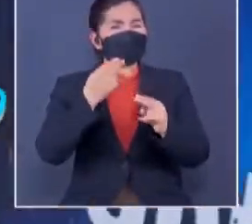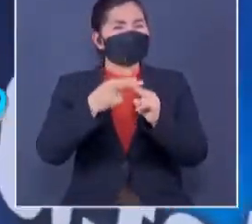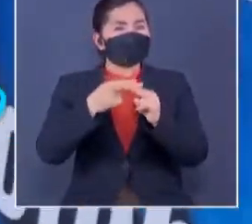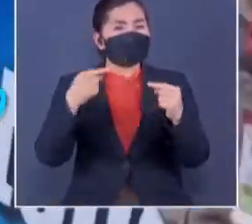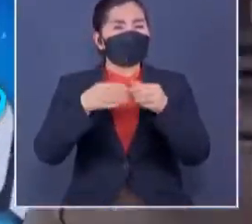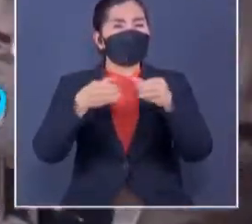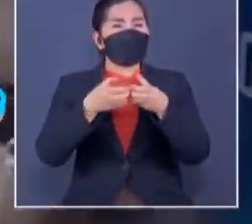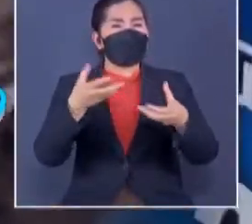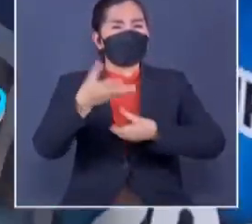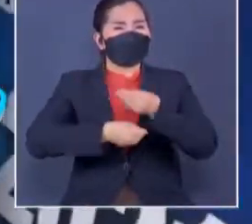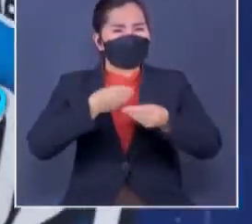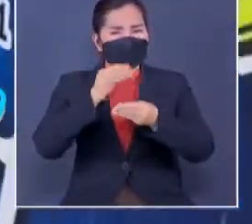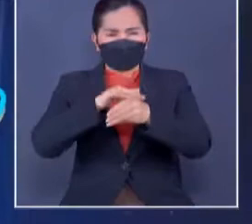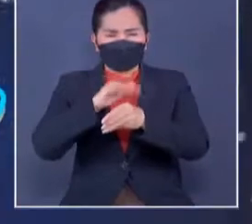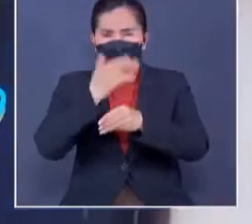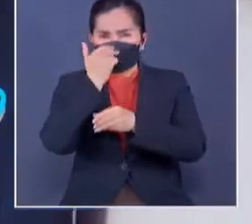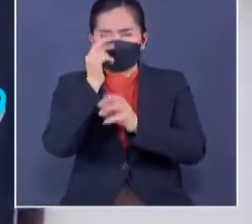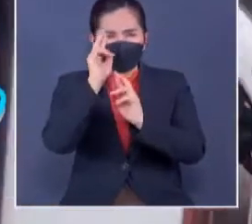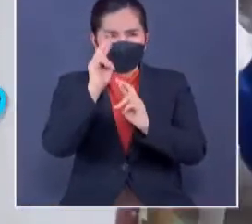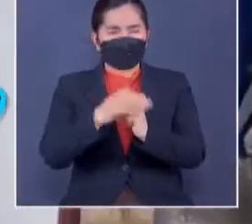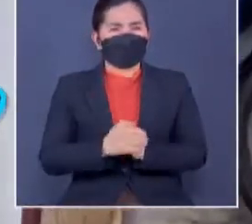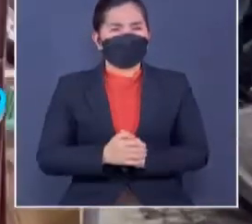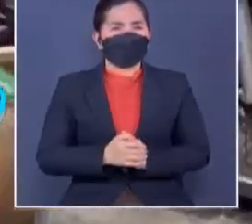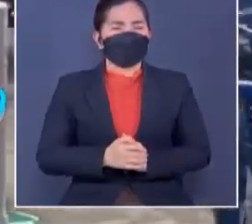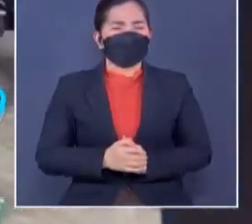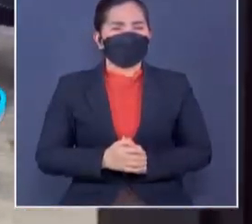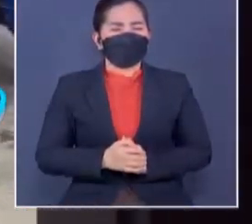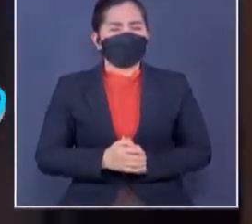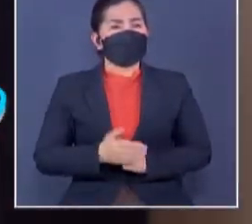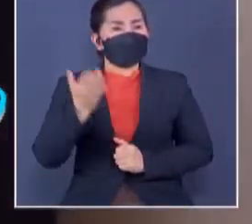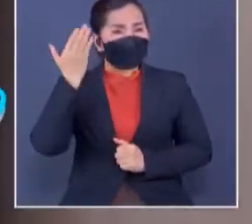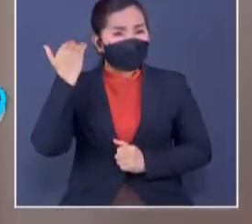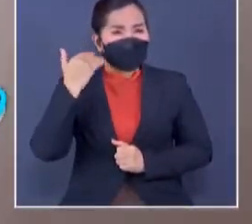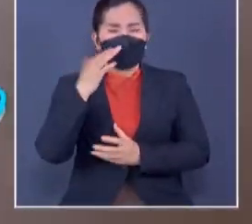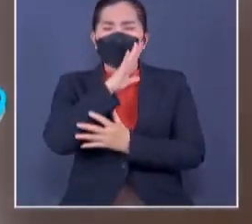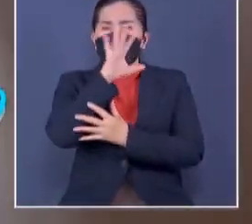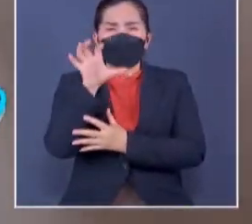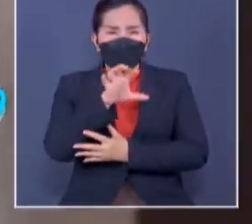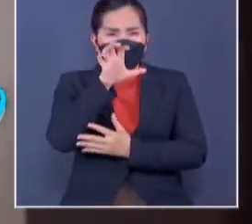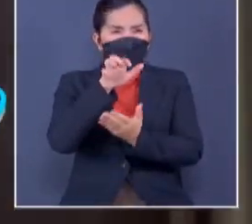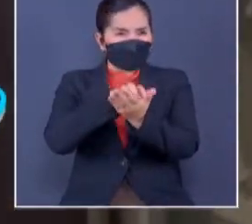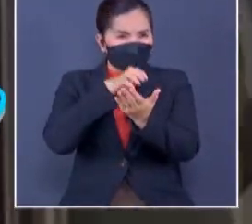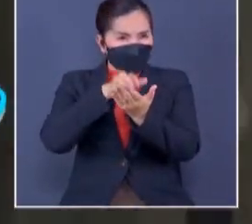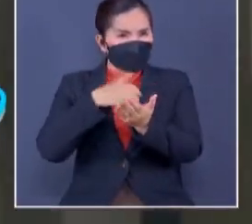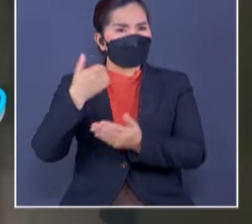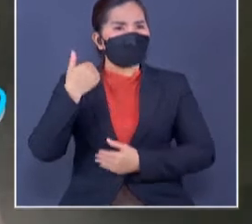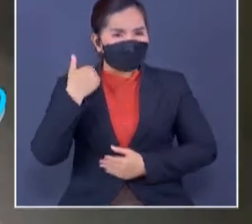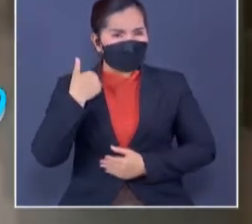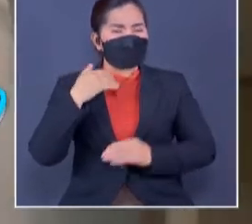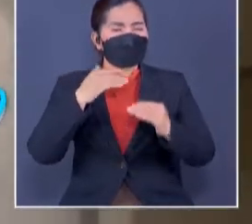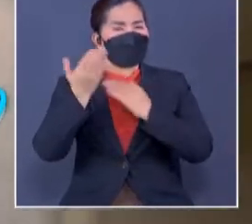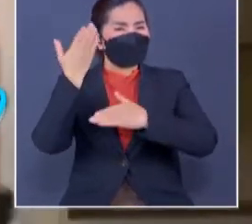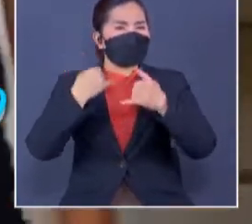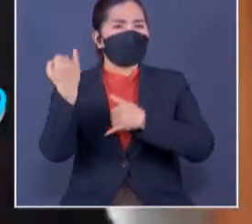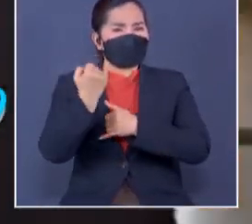ในกลุ่มขายสินค้าที่ควรระวังในบัญชีแบล็คลิสต์และก็เคยก่อเหตุหลอกลวงผู้เสียหายมาแล้วอยู่หลายครั้งมีประ